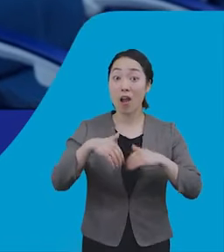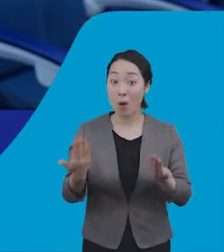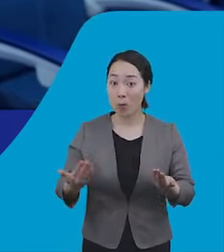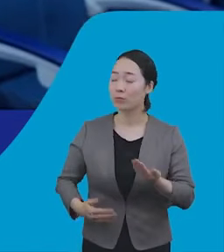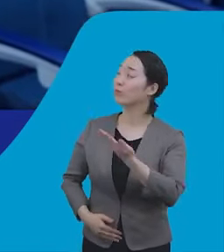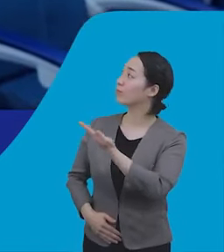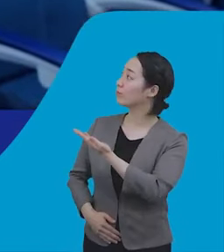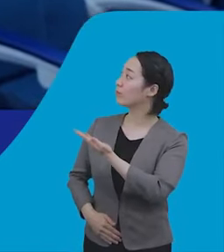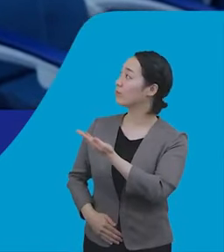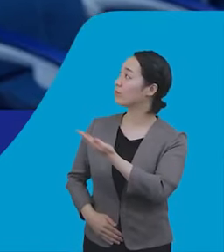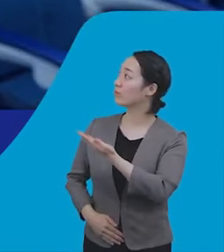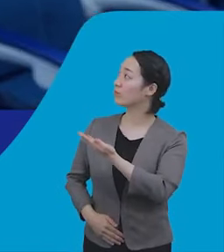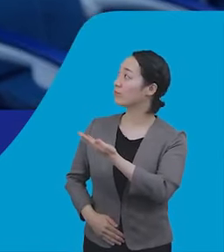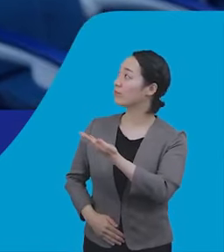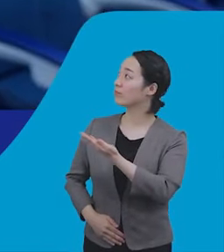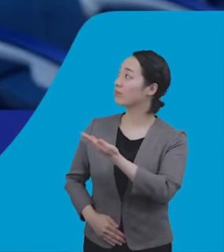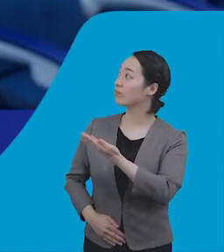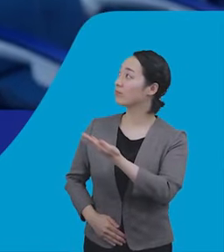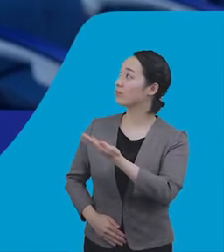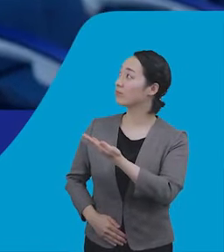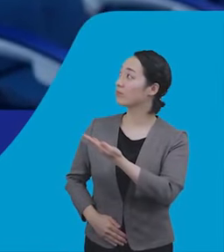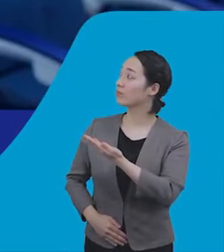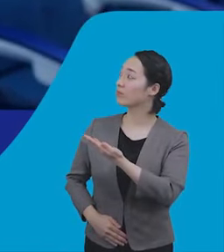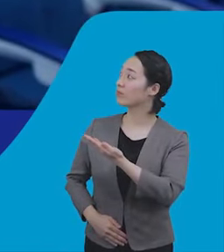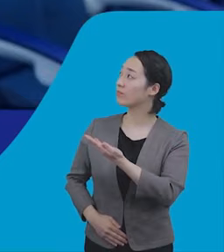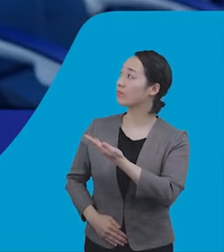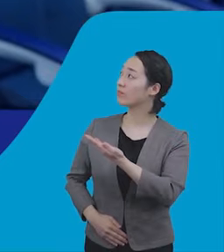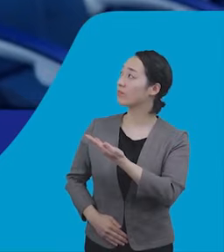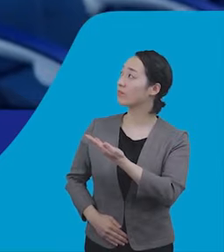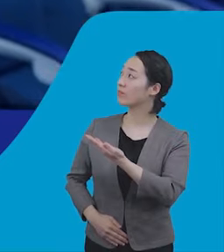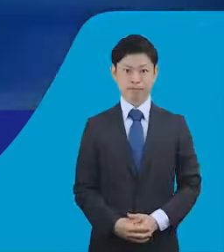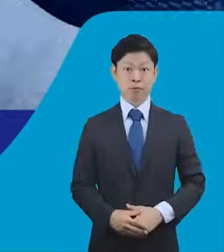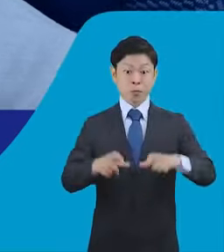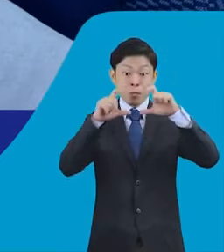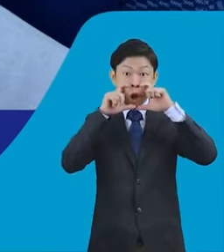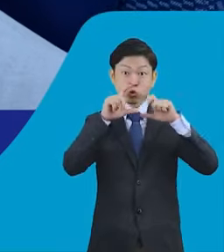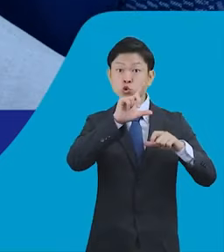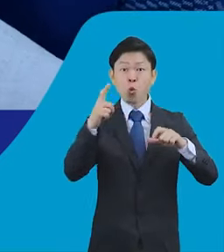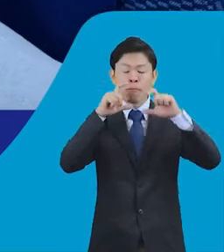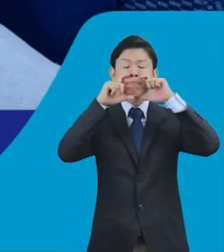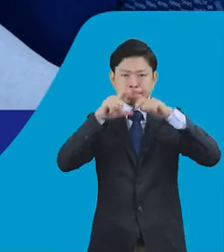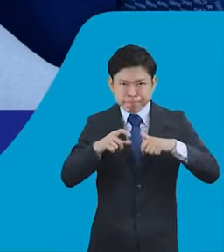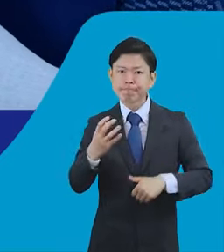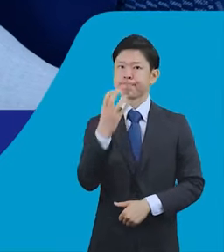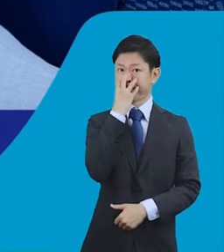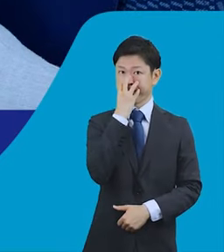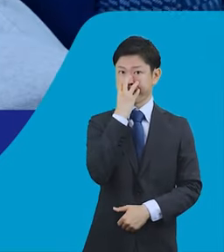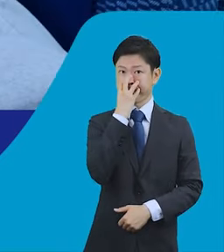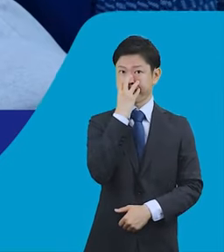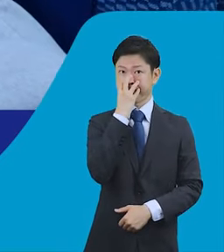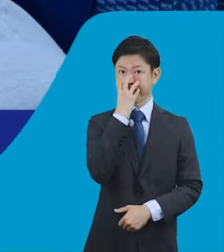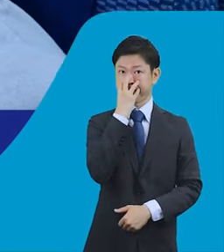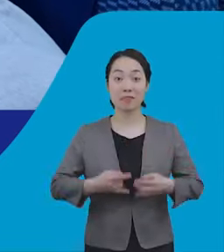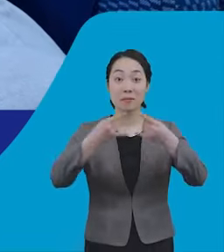drop down, pull a mask towards you. Place it over your nose and mouth and breathe normally. ご自身のマスクなどは外し、酸素マスクを直接